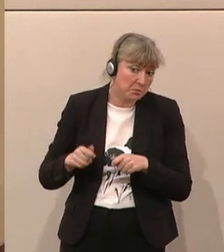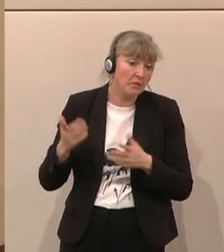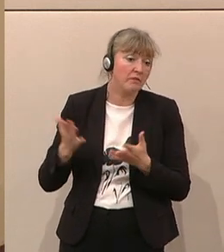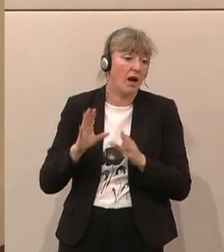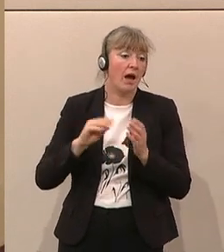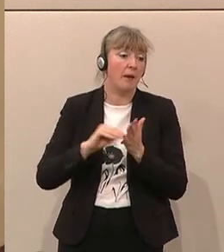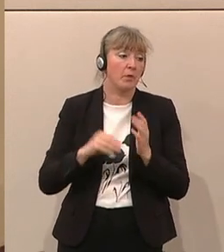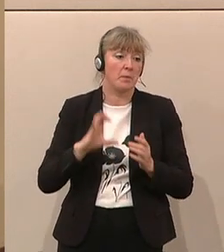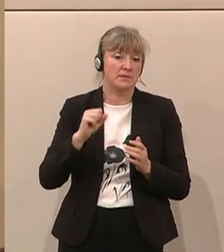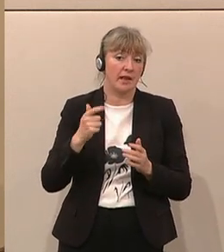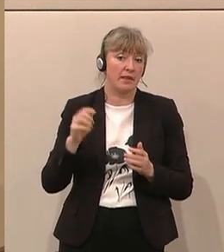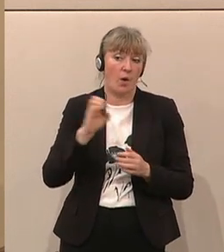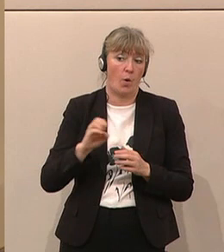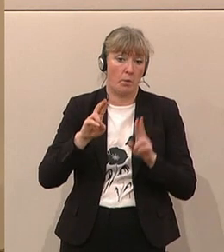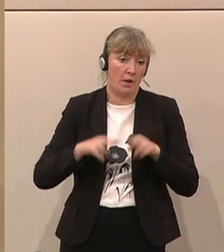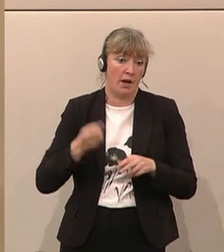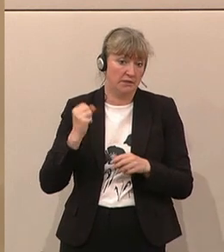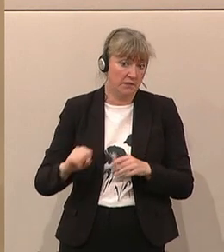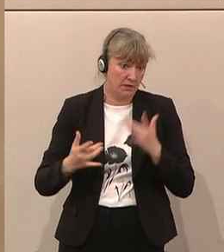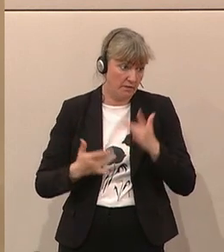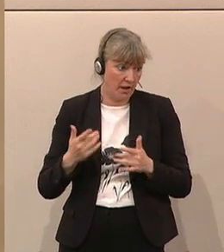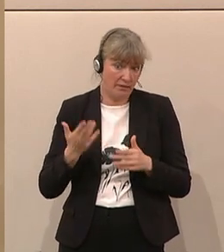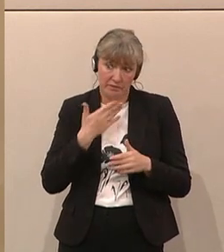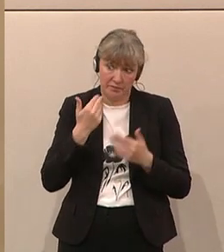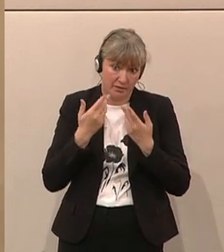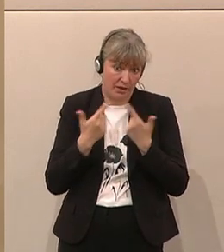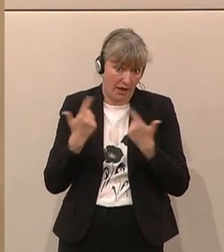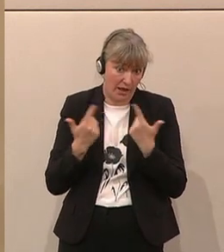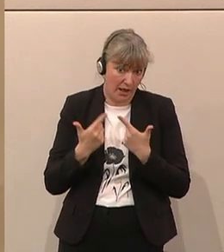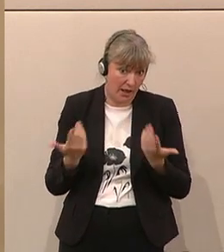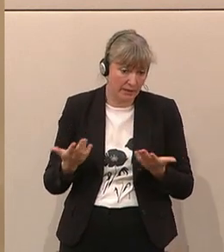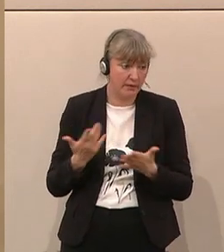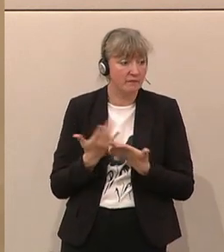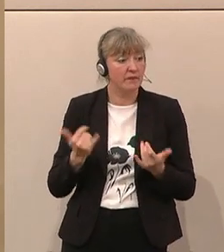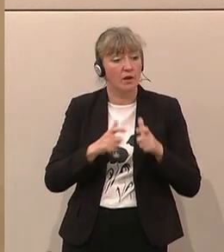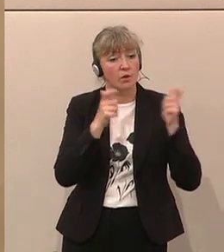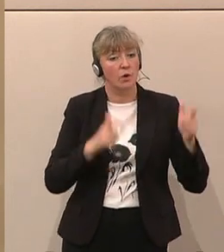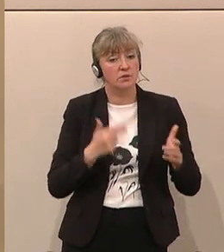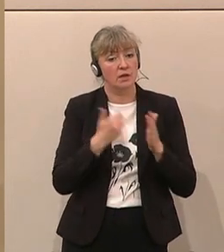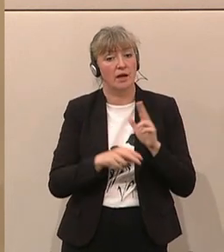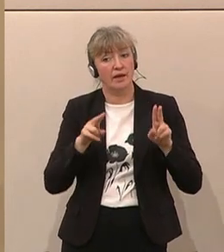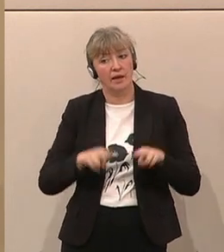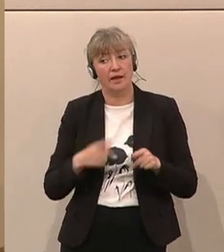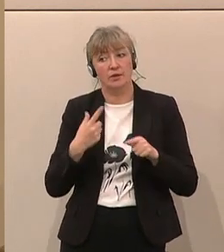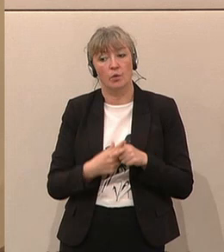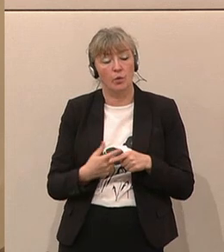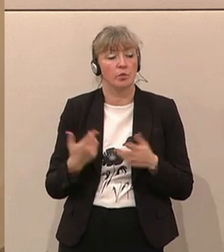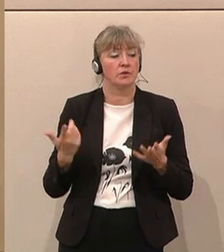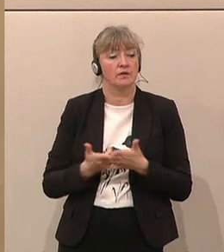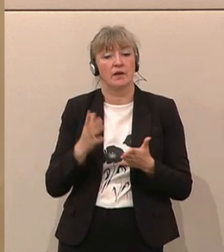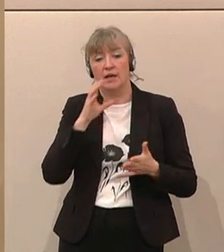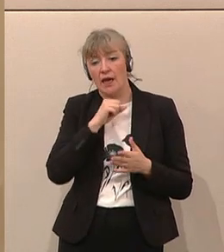Abkommen CETA europarechtswidrig ist, solange nicht erklärt ist, wie sich die Konzernklagerechte und